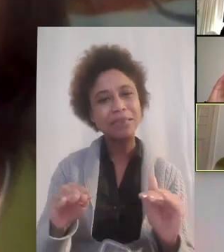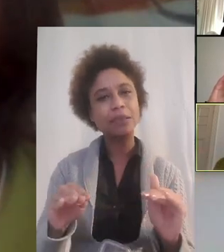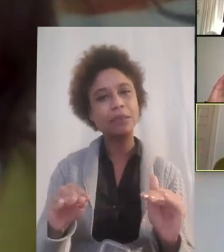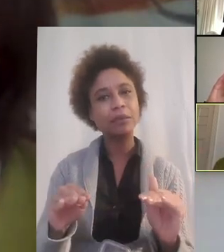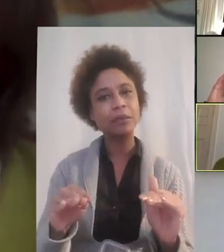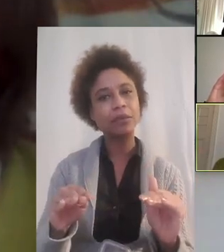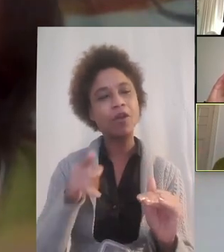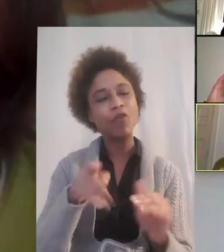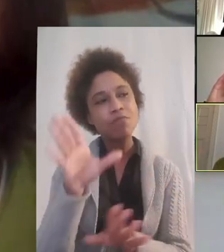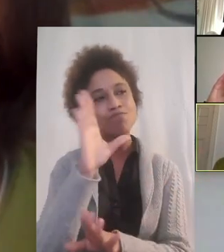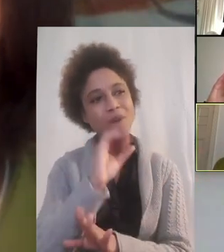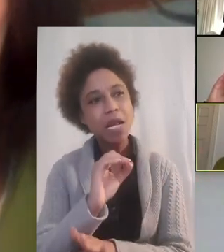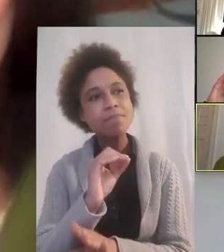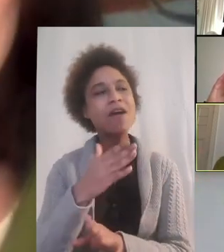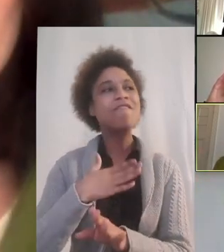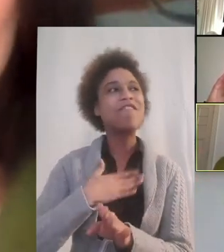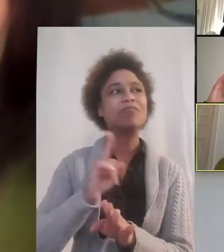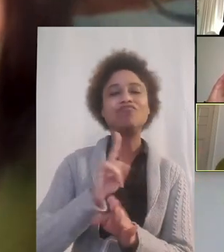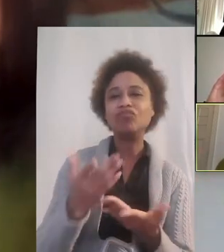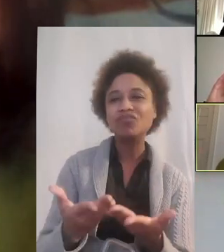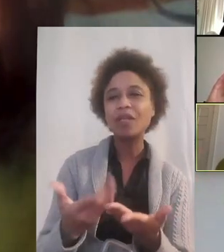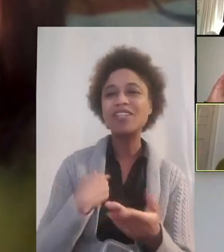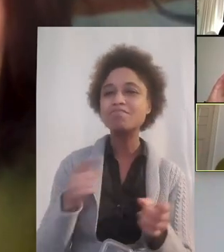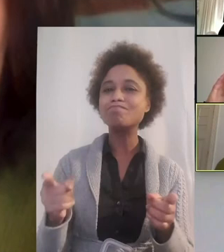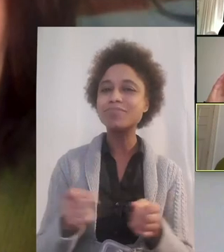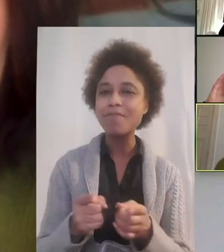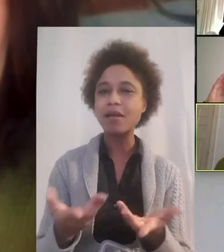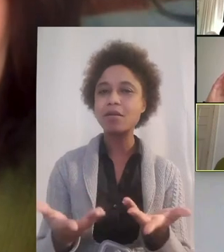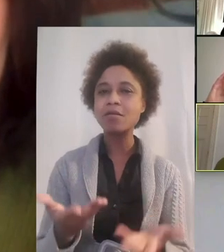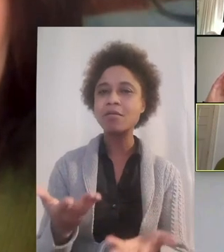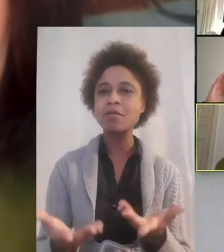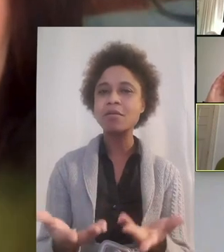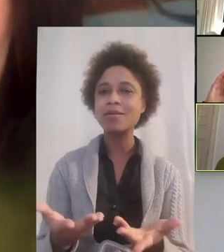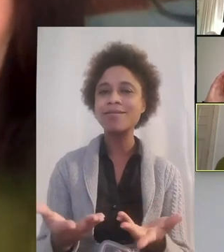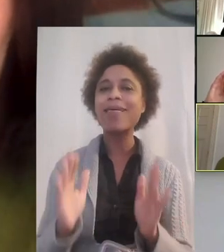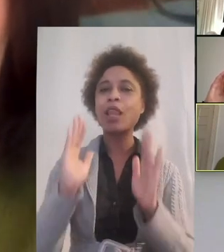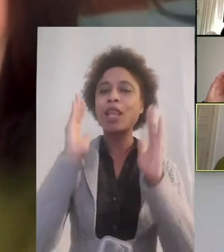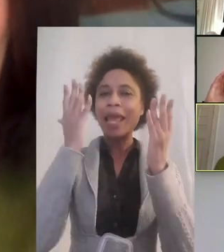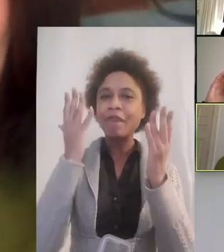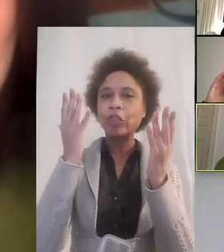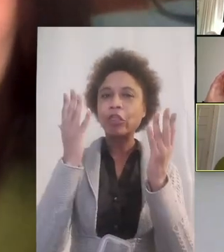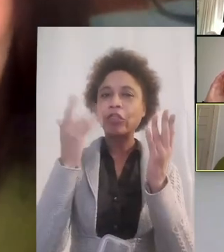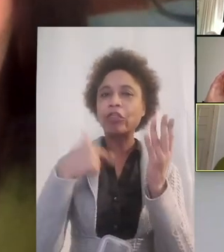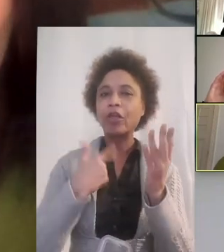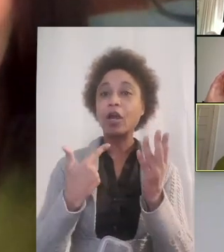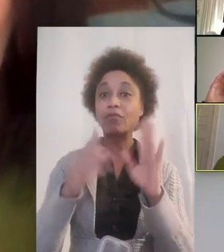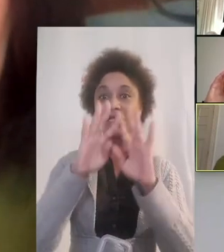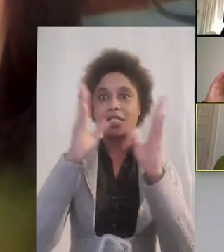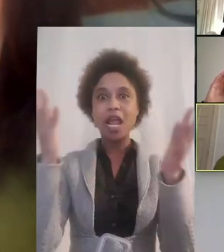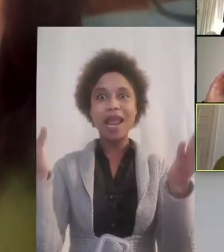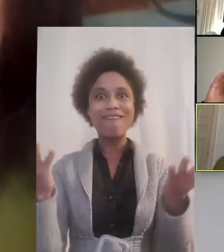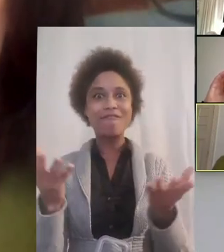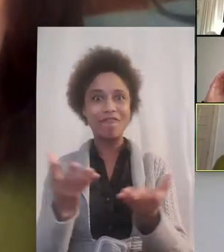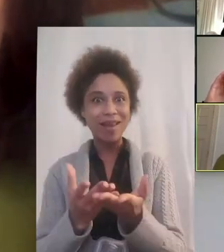van begrijpen van wat het is om met een beperking te leven en in de wereld te